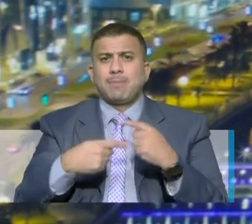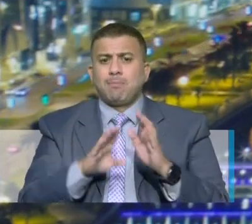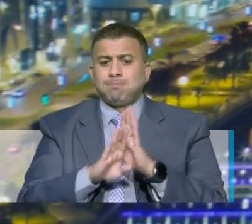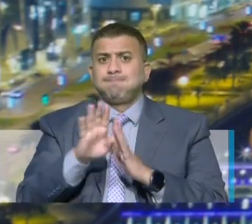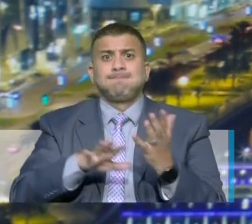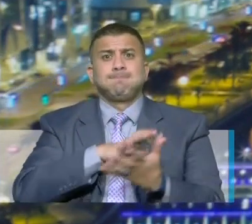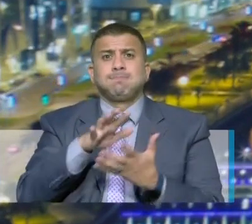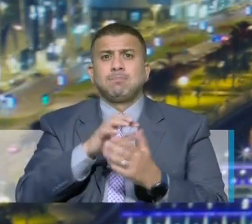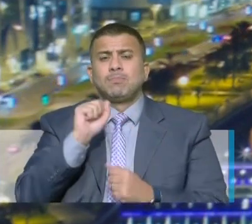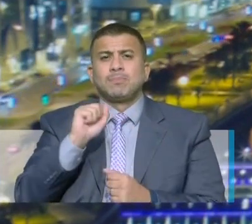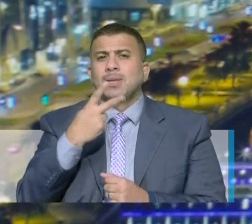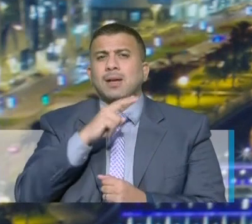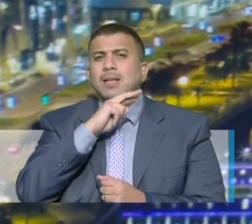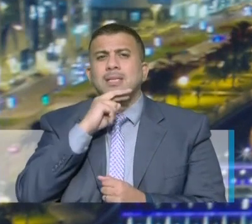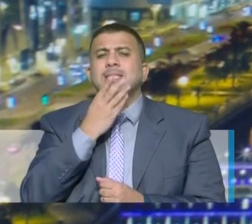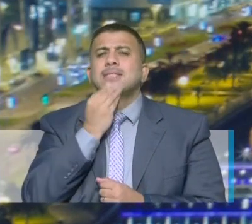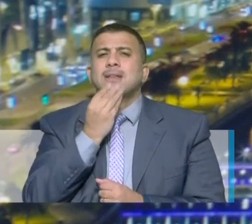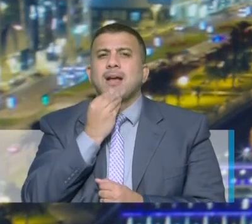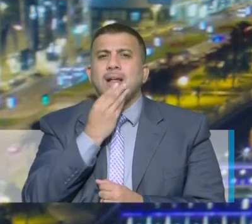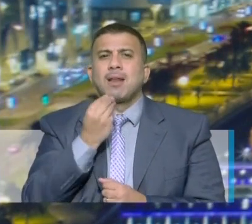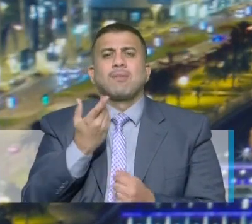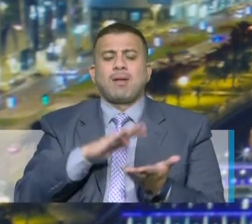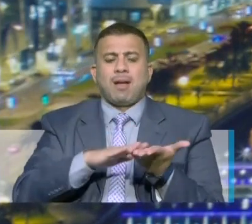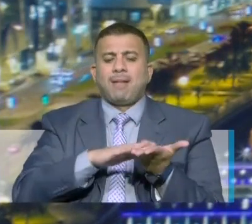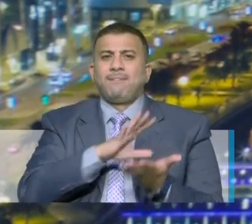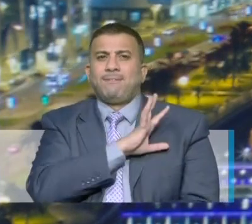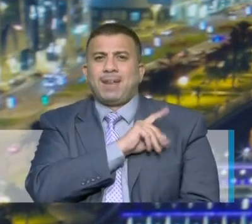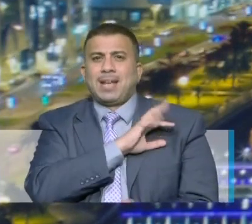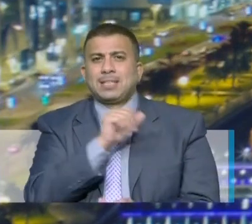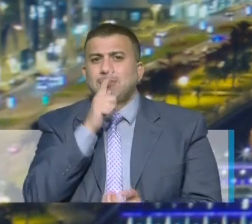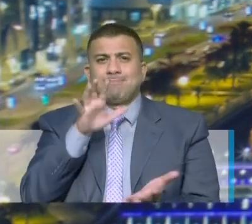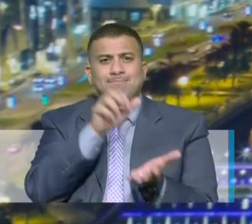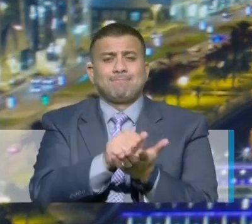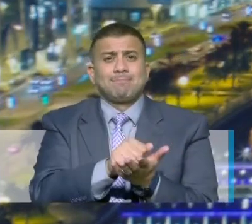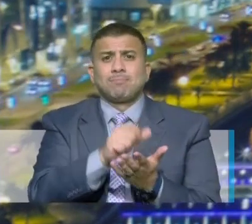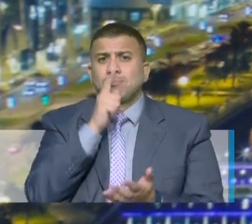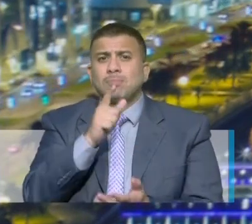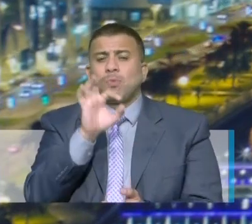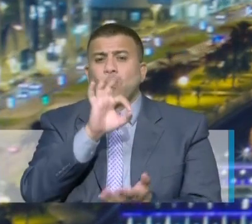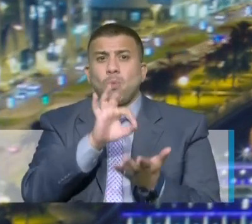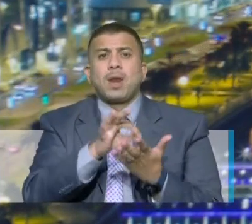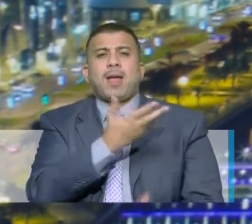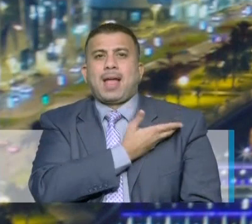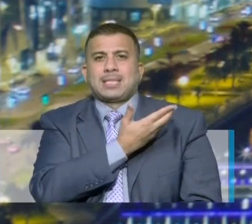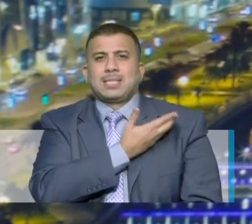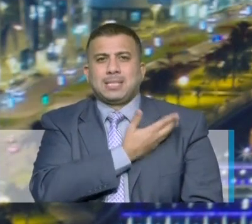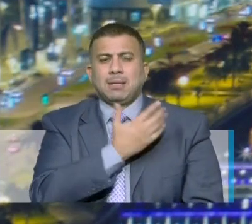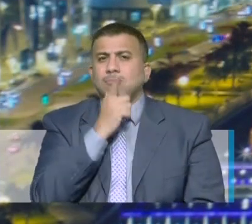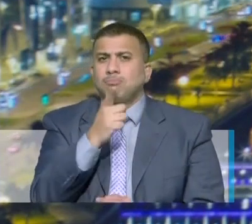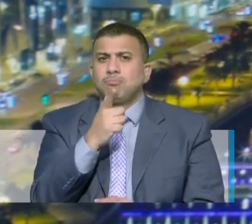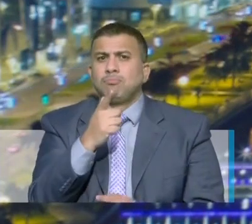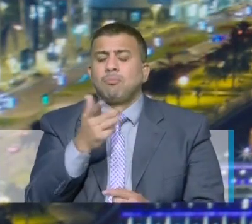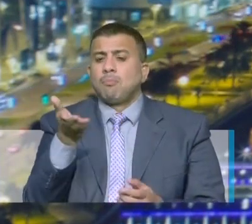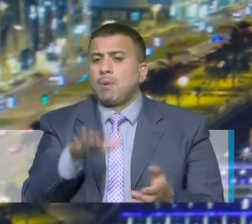استمرار التصعيد في كل من اسرائيل والارض الفلسطينيه المحتله خاصه في قطاع غزه واستمرار